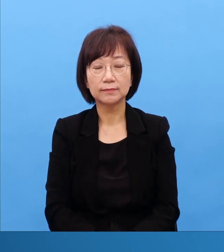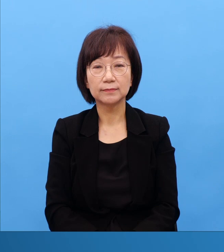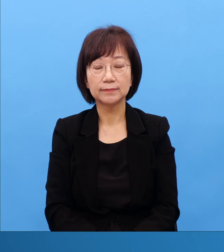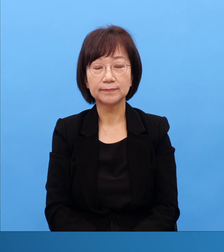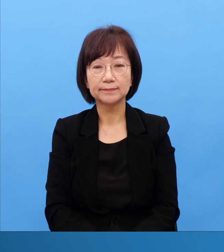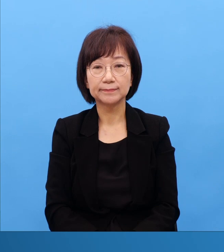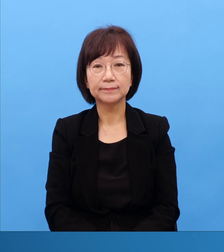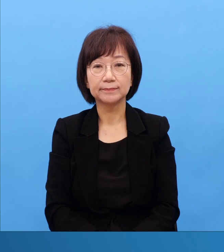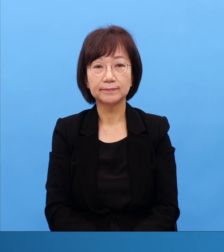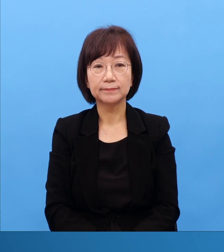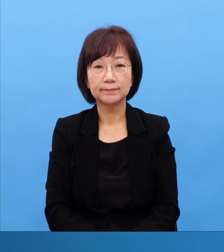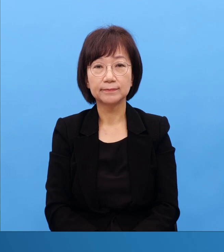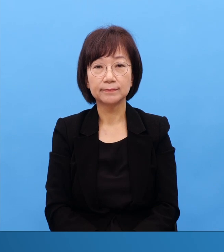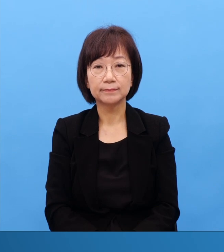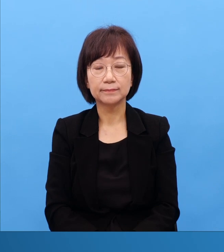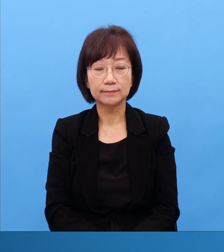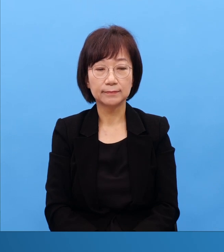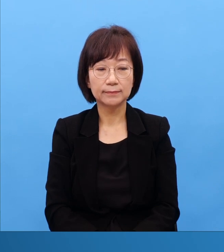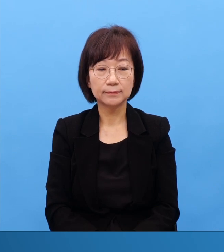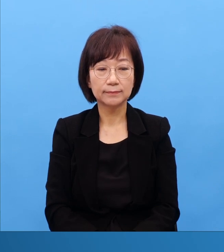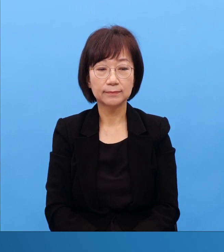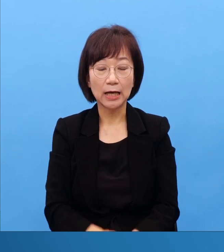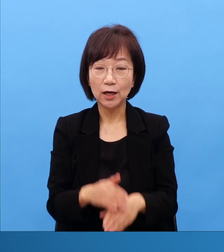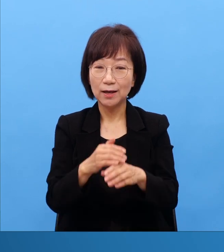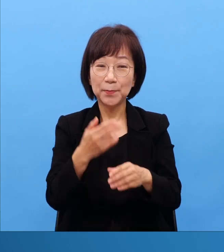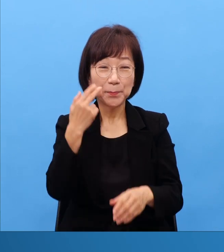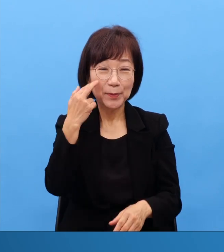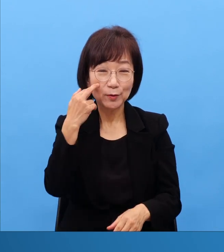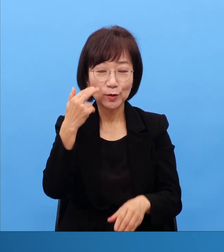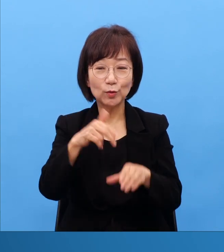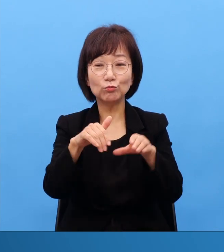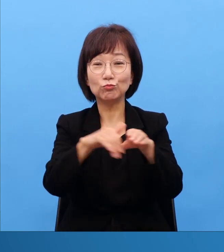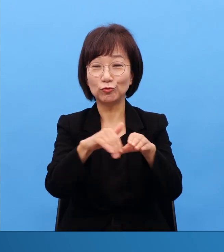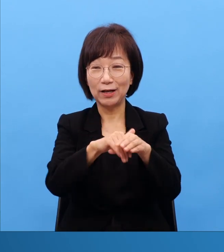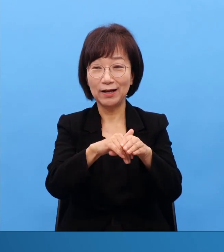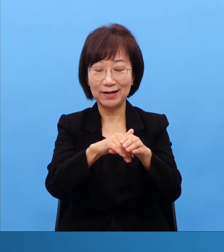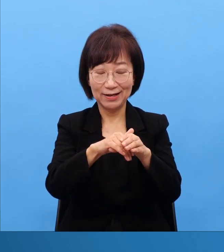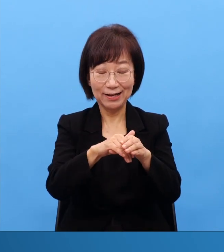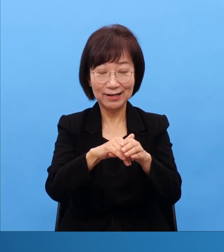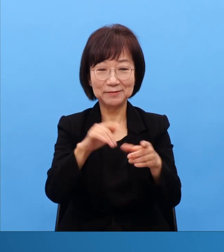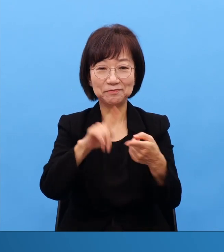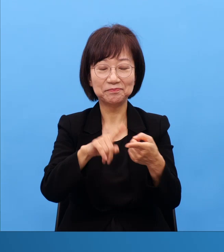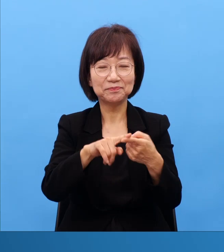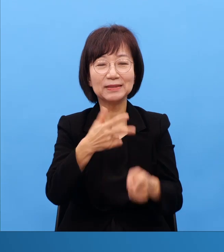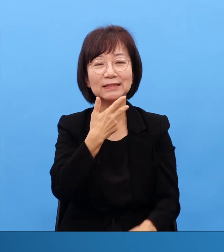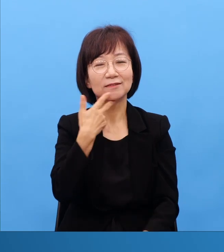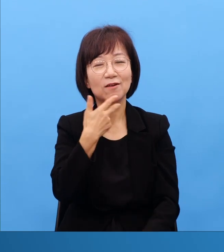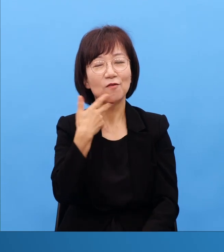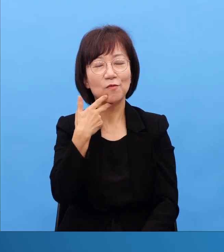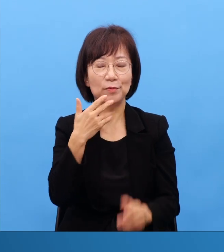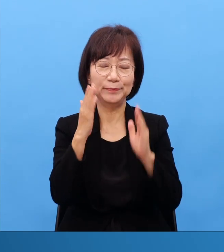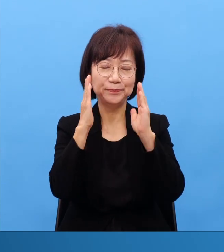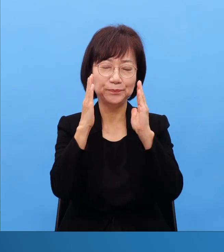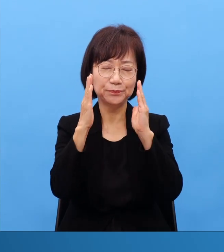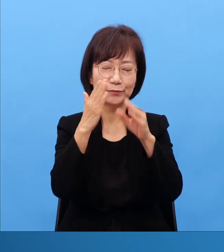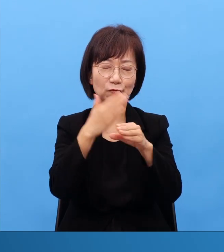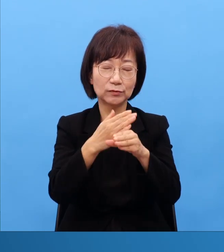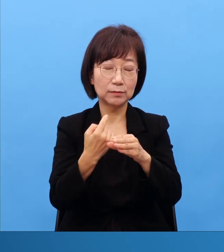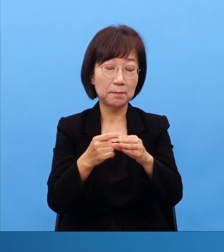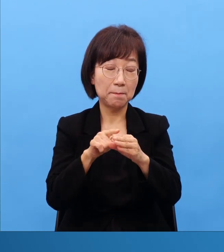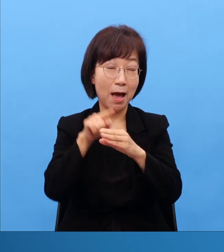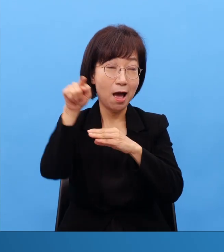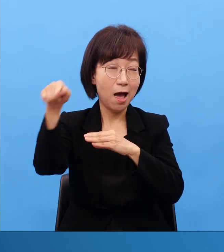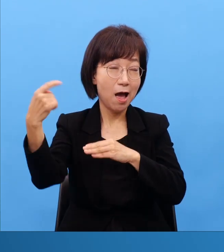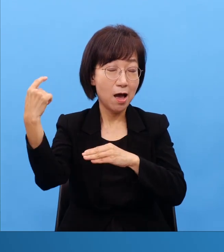때문에 그 문화에 대한 공부를 하는데. 꽝 하는 거예요, 밖에서 이게. All the classes are conducted in English, and we were learning about American culture